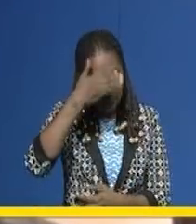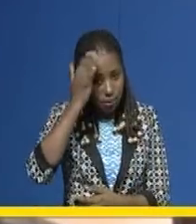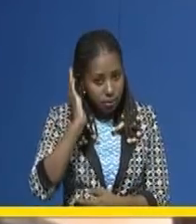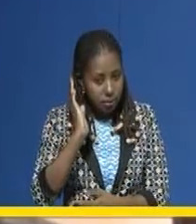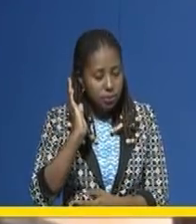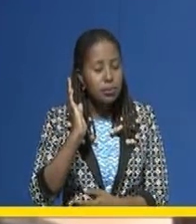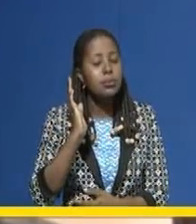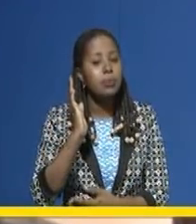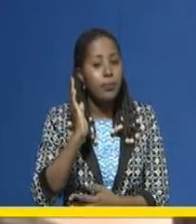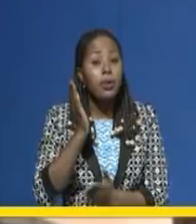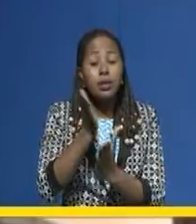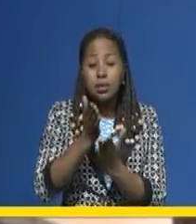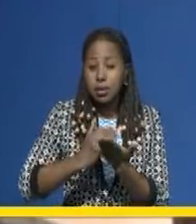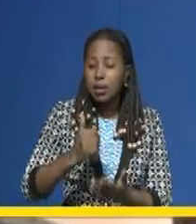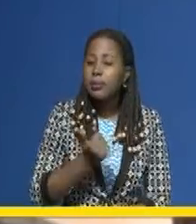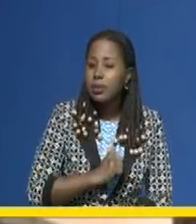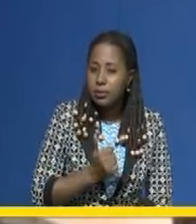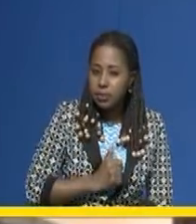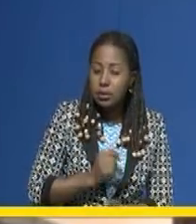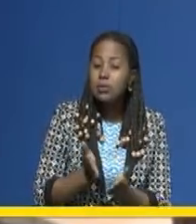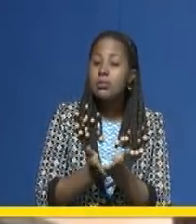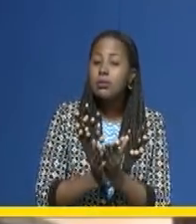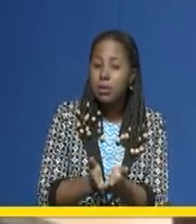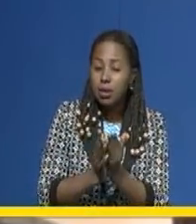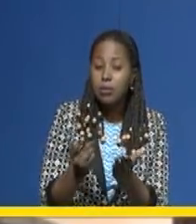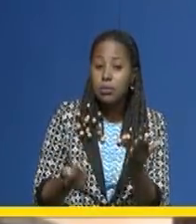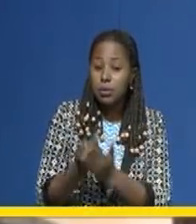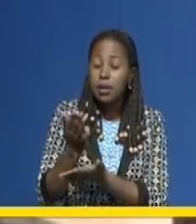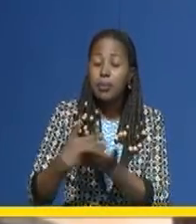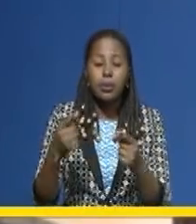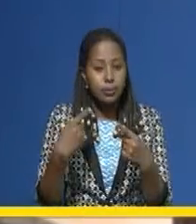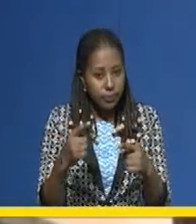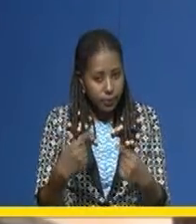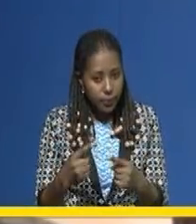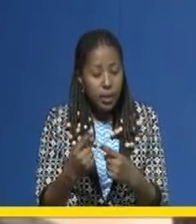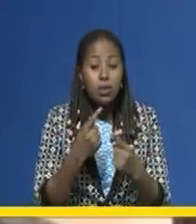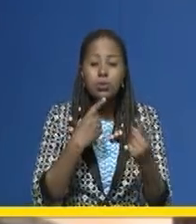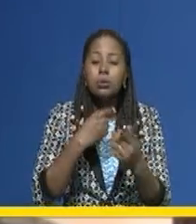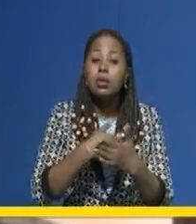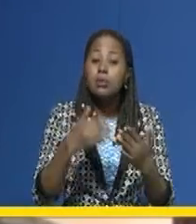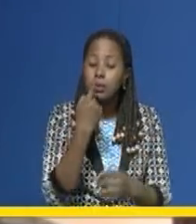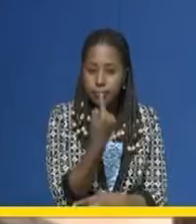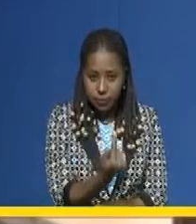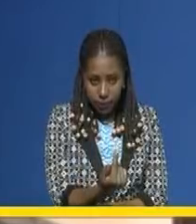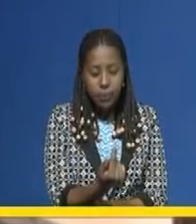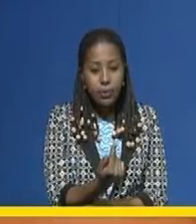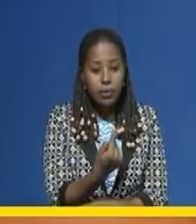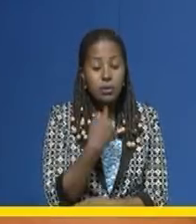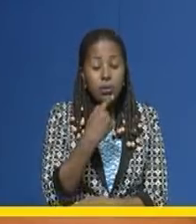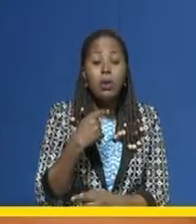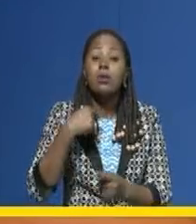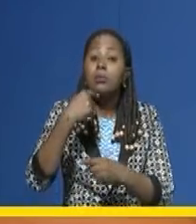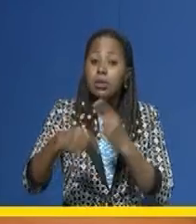serikali, sekta binafsi, wadau kutoka maeneo mbalimbali, kuzungumza lugha moja tu ya